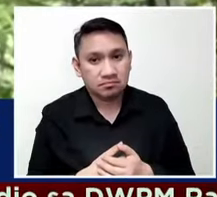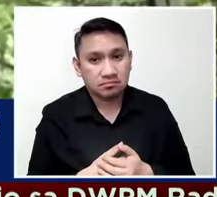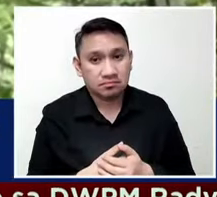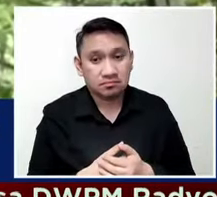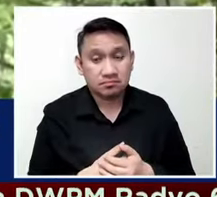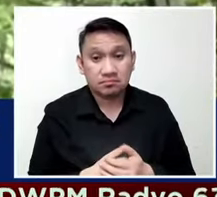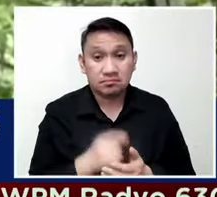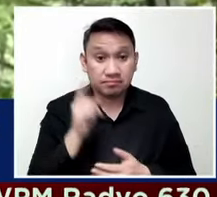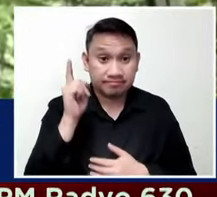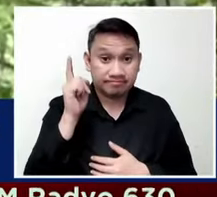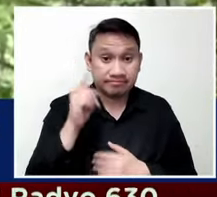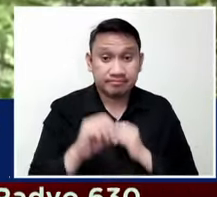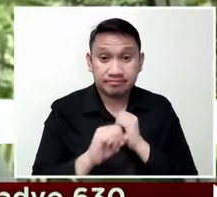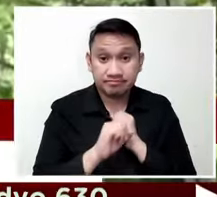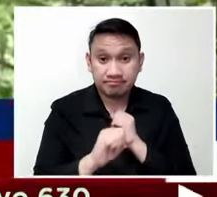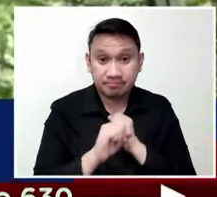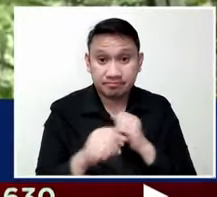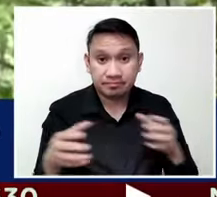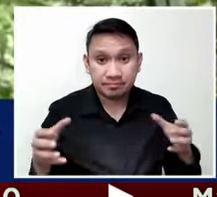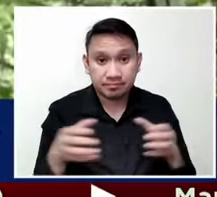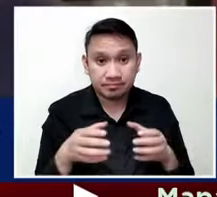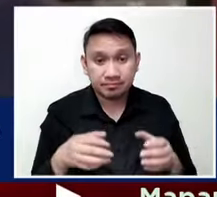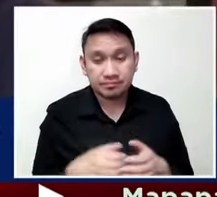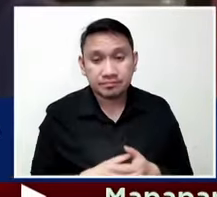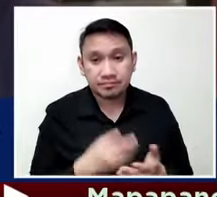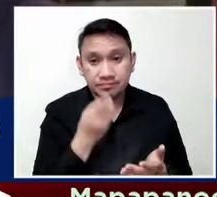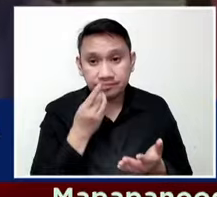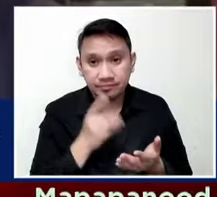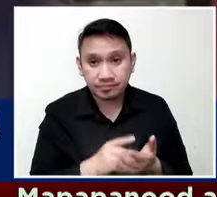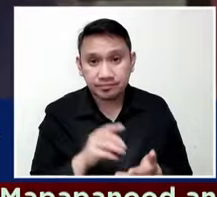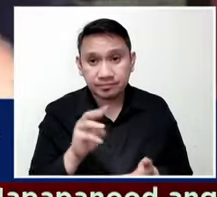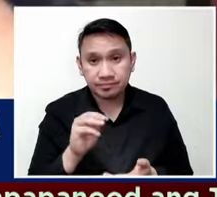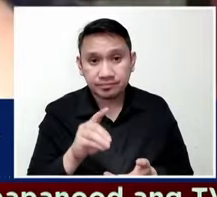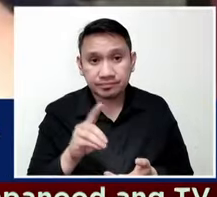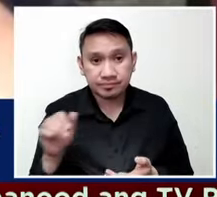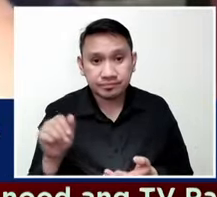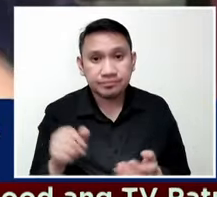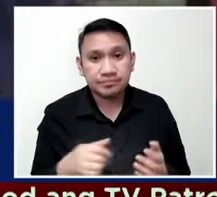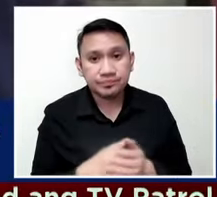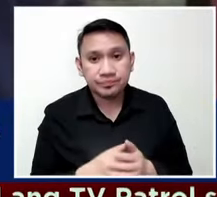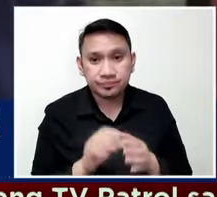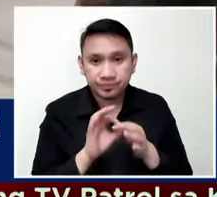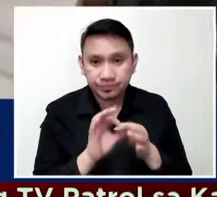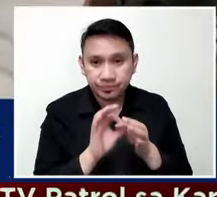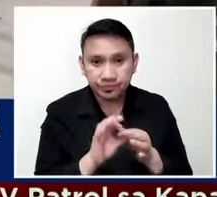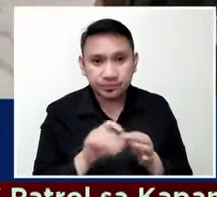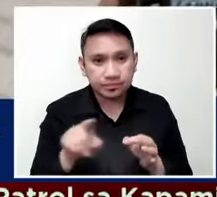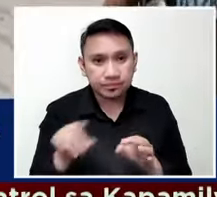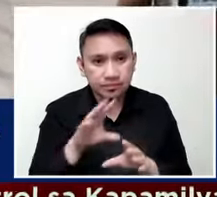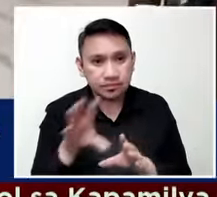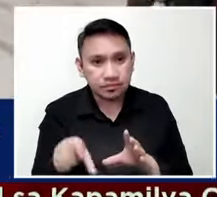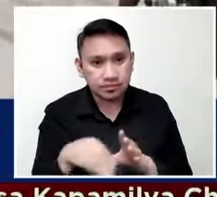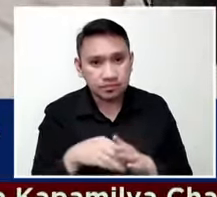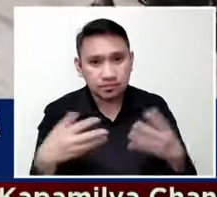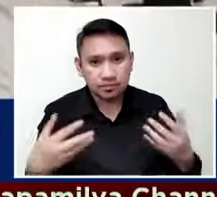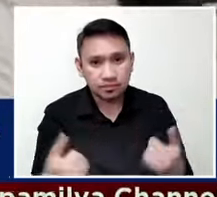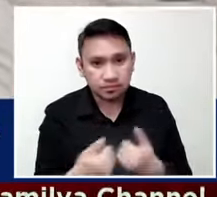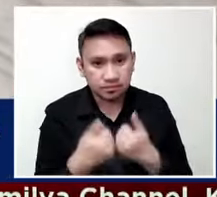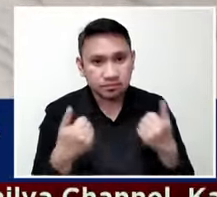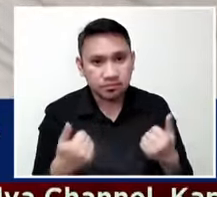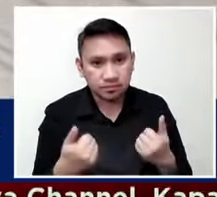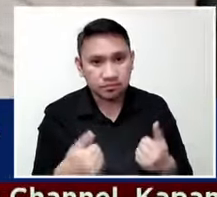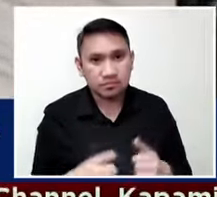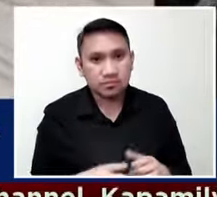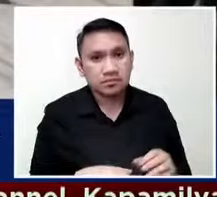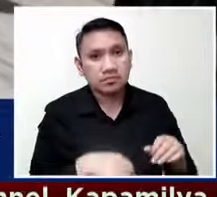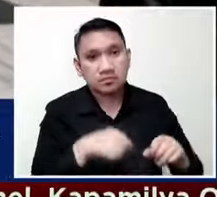isang mobility advocacy group ang mga datos na inilabas ng MMDA kaugnay ng mga kinasangkot ng aksidente ng mga